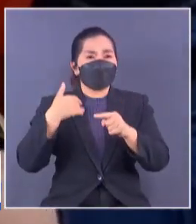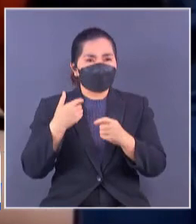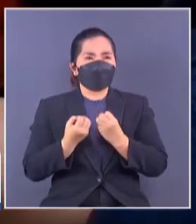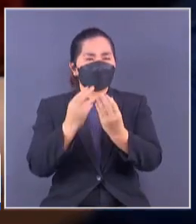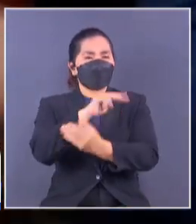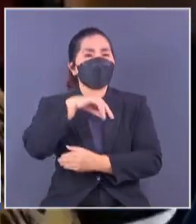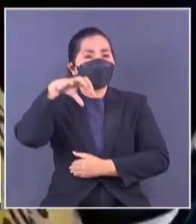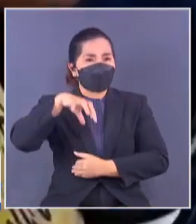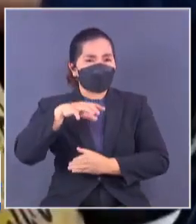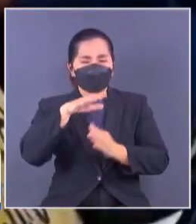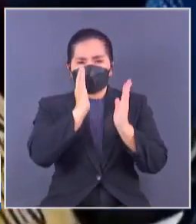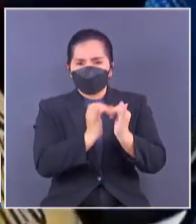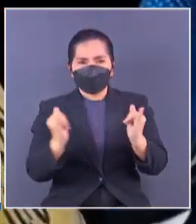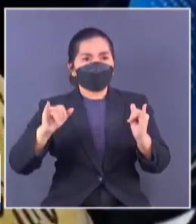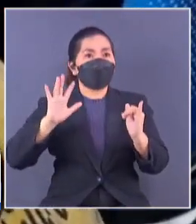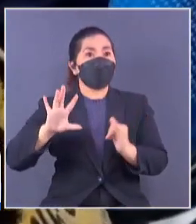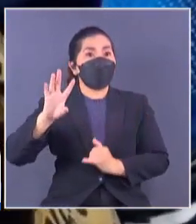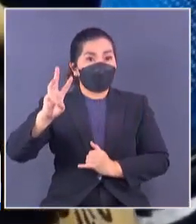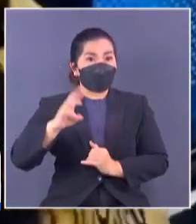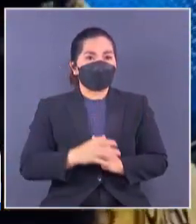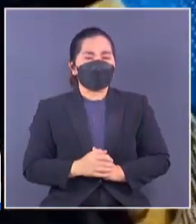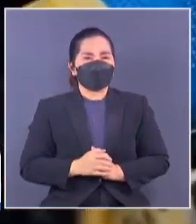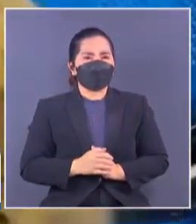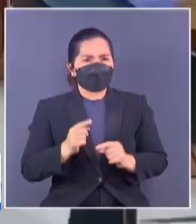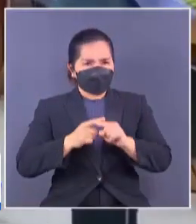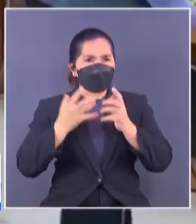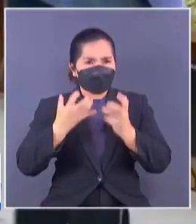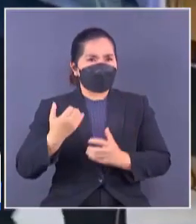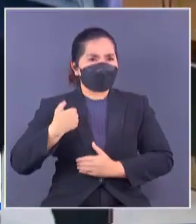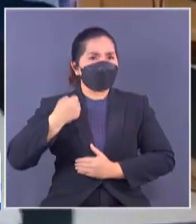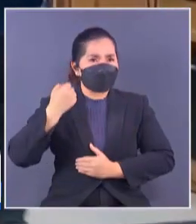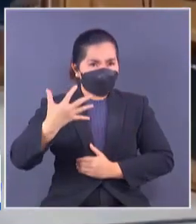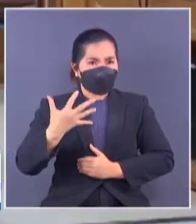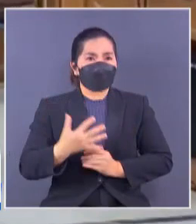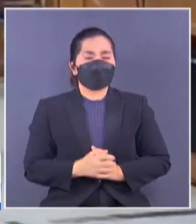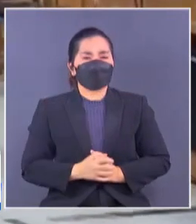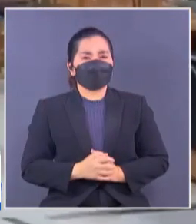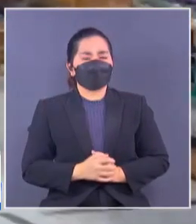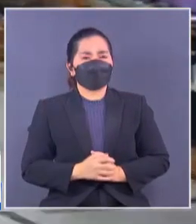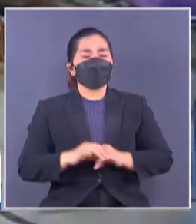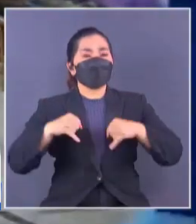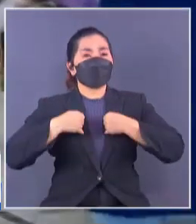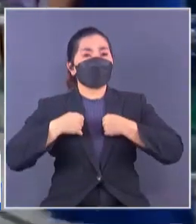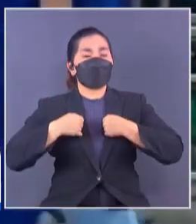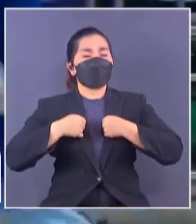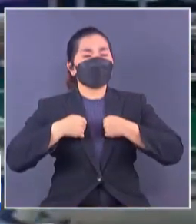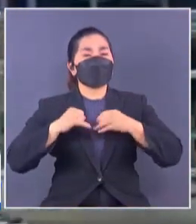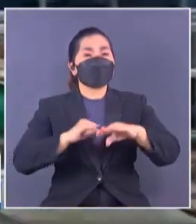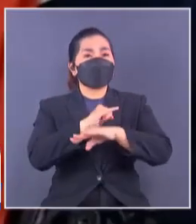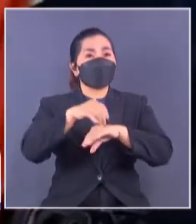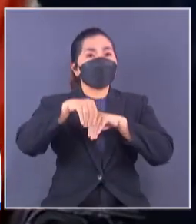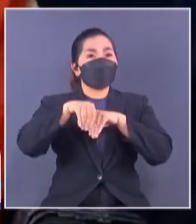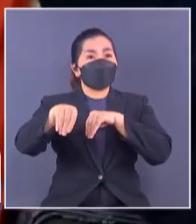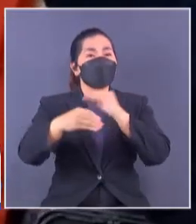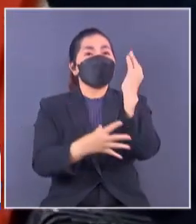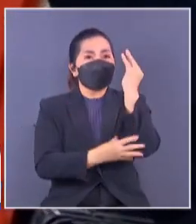หามส่งโรงพยาบาลถึง6คนในจำนวนนี้มีอาการสาหัสถึง5คนโดยเจ้าของไร่มันบอกว่าก่อนเกิดเหตุเนี่ย